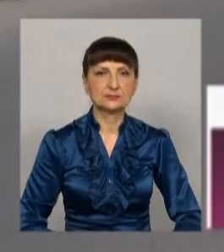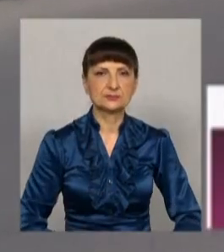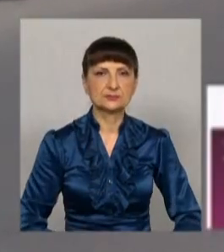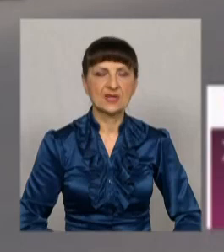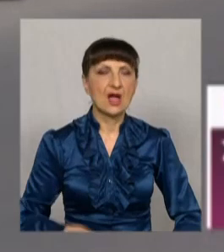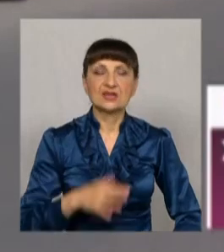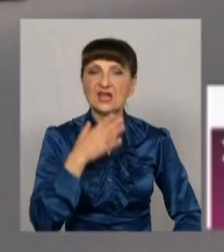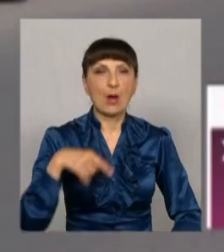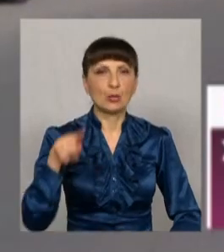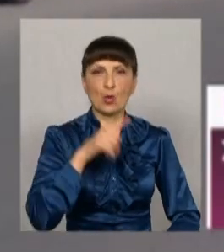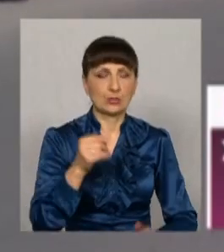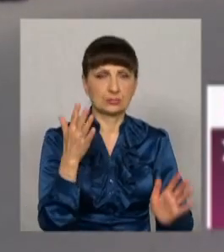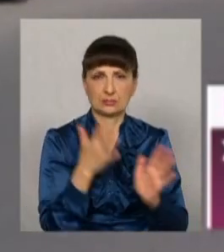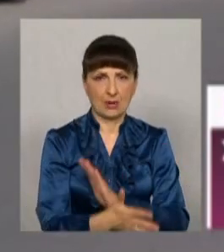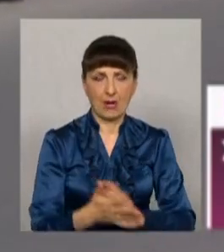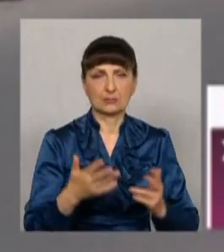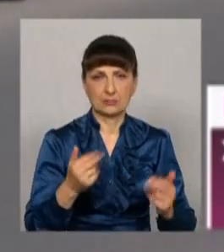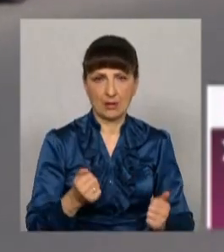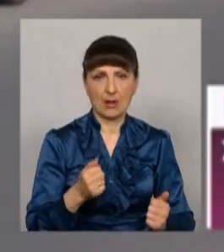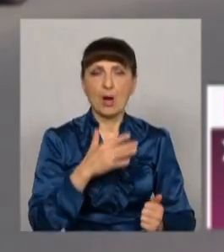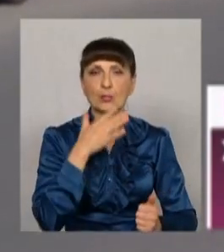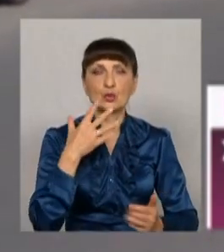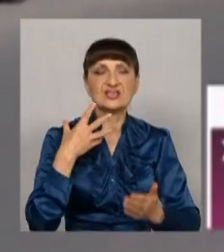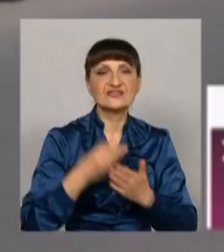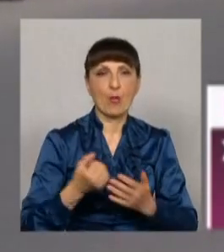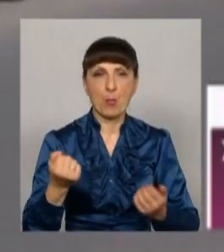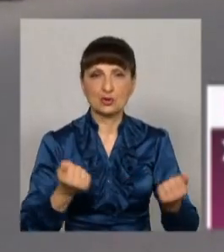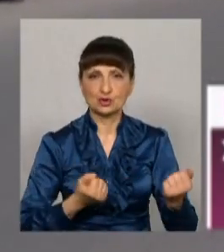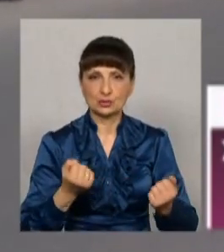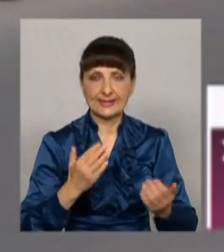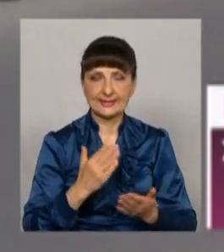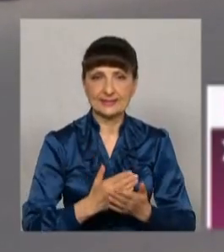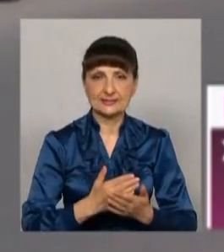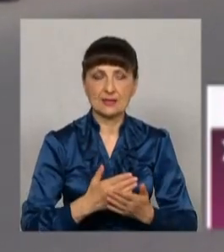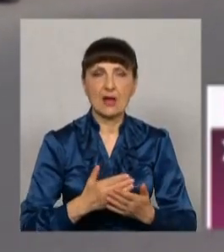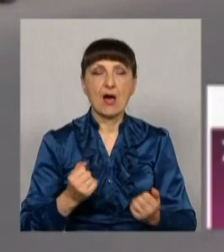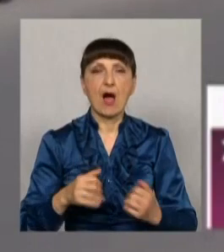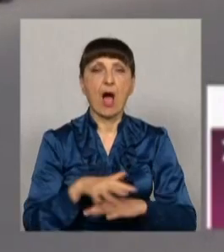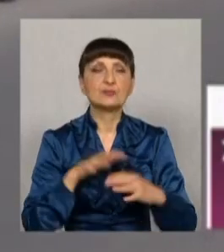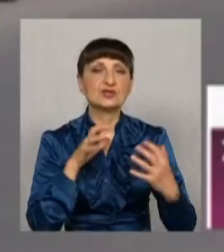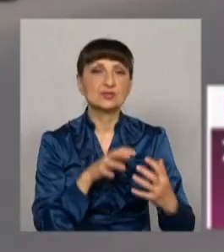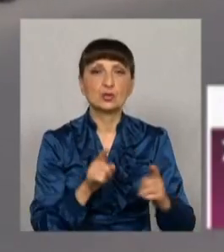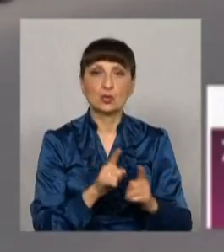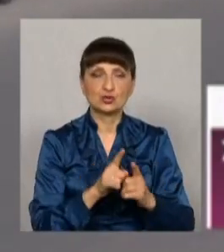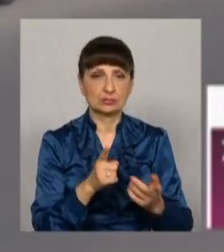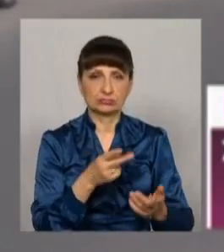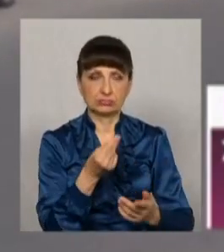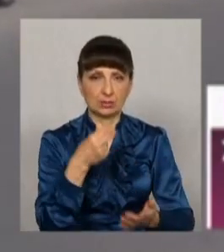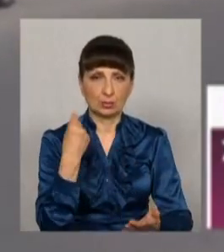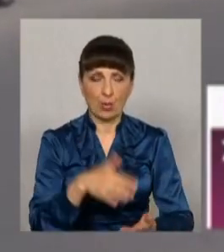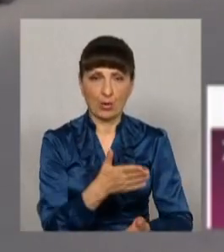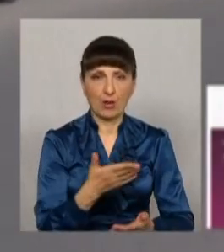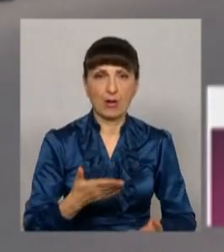многих большая статья расходов. Многие ездят на личном транспорте. На общественном транспорте, наверное, тоже не очень хорошо. На